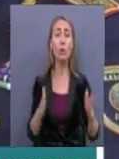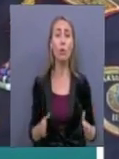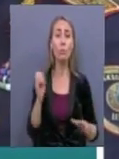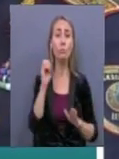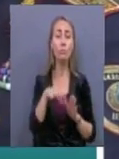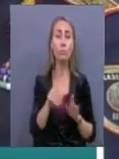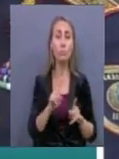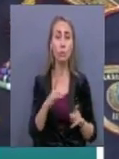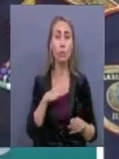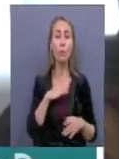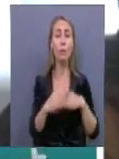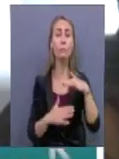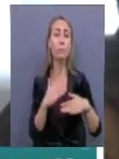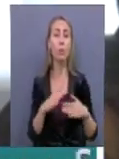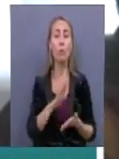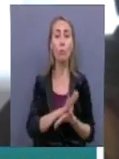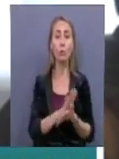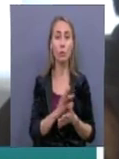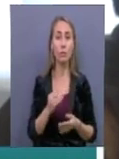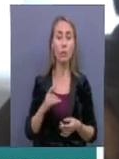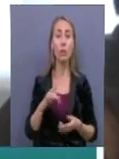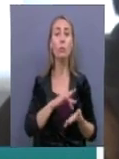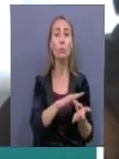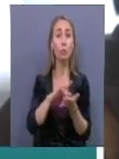жіті бақылауға алу тапсырылды.